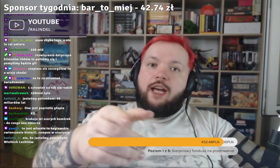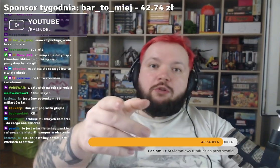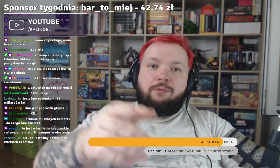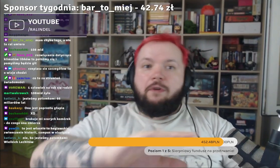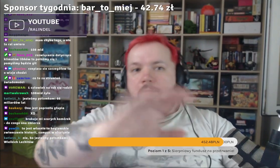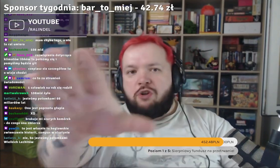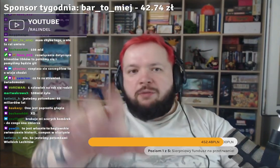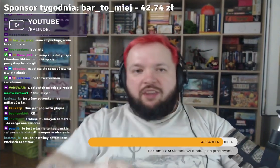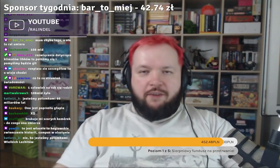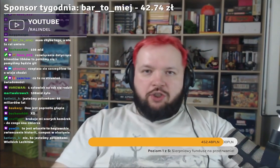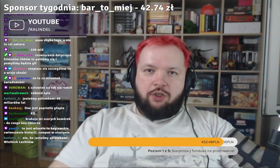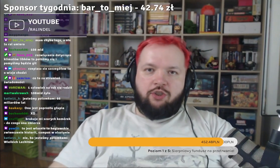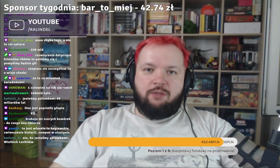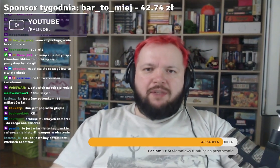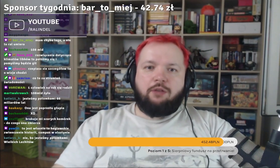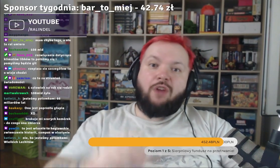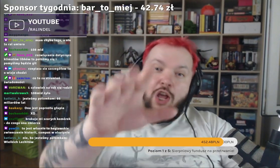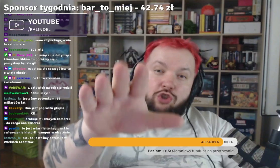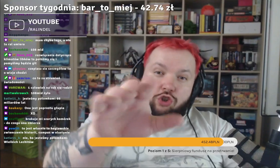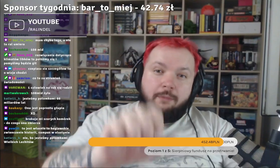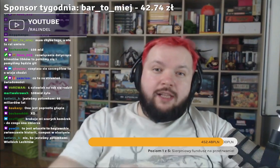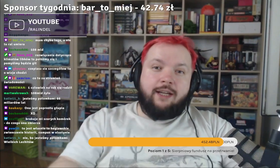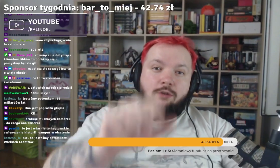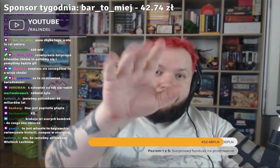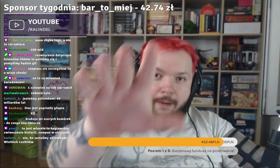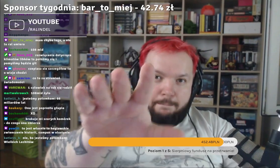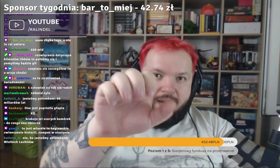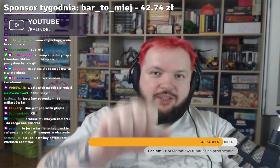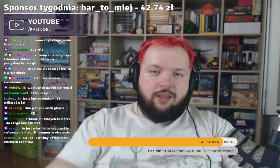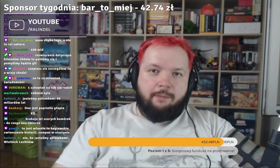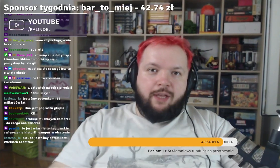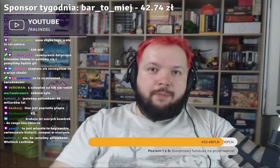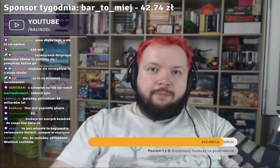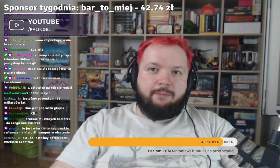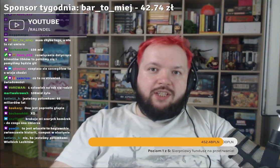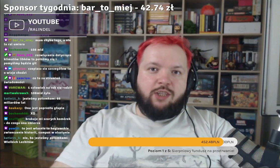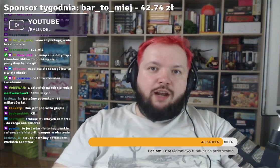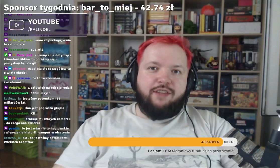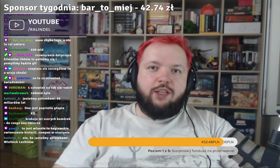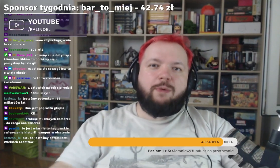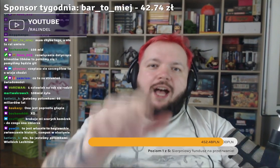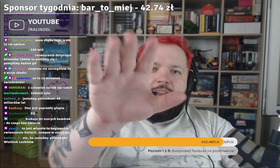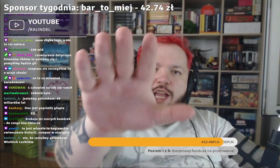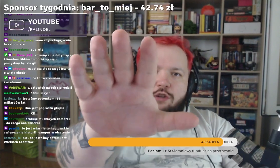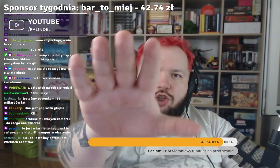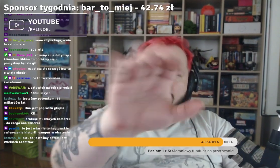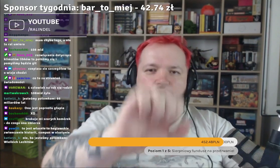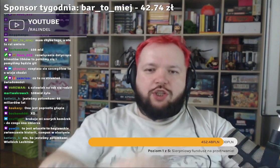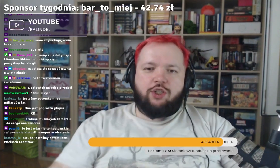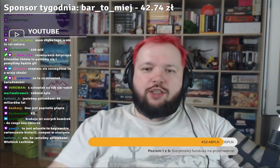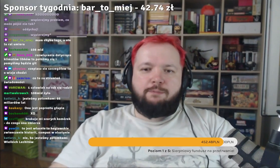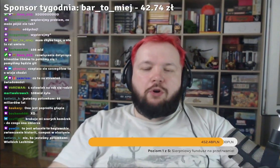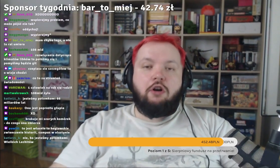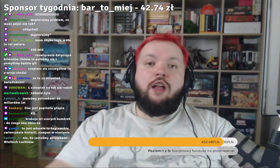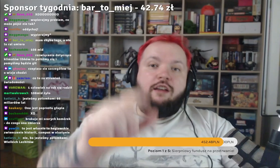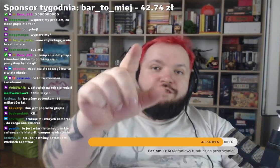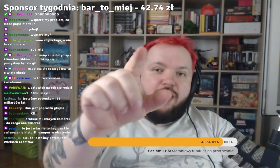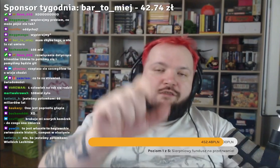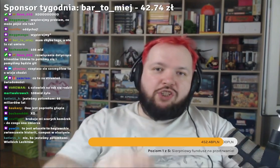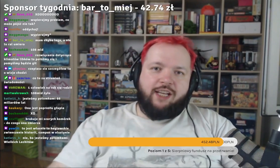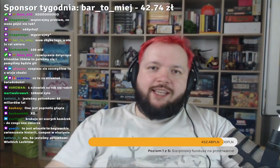66 miliardów? Może być twoje 66 miliardów. 100 miliardów? Bardziej trafna liczba, ale 66 też jest